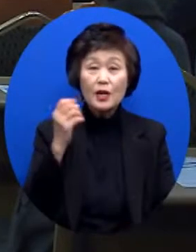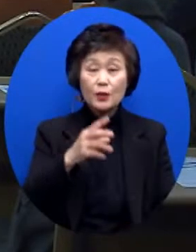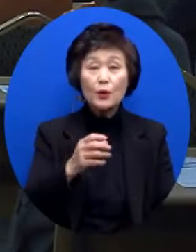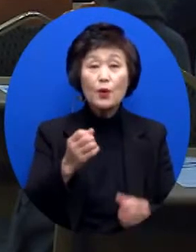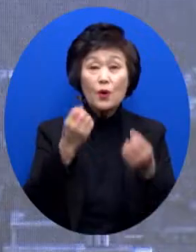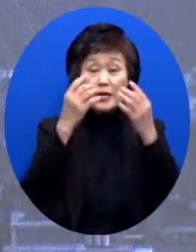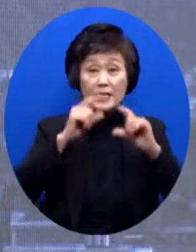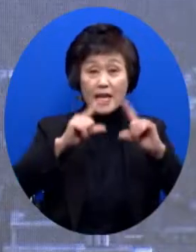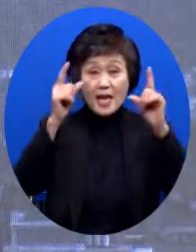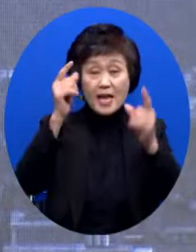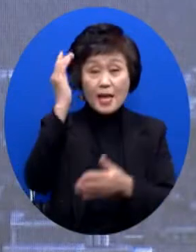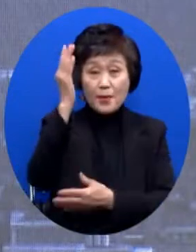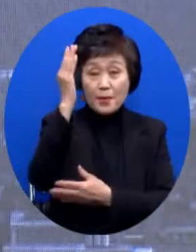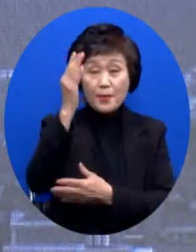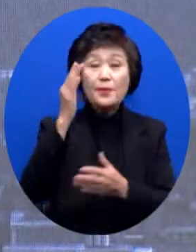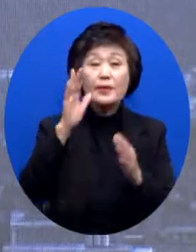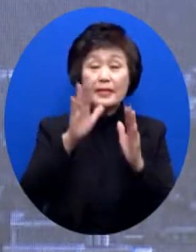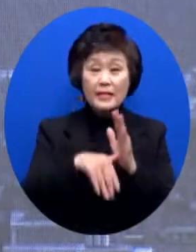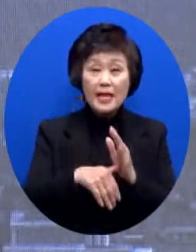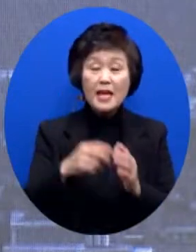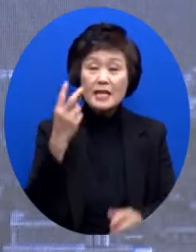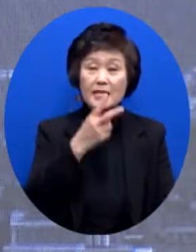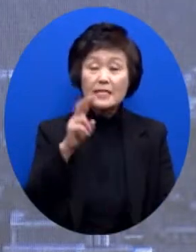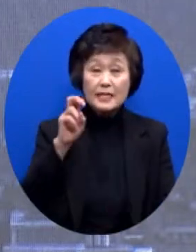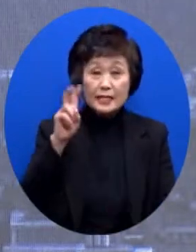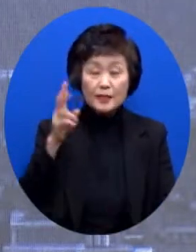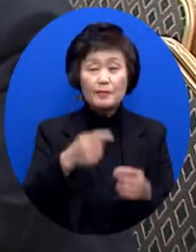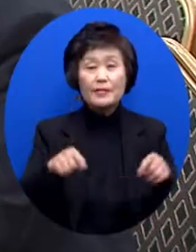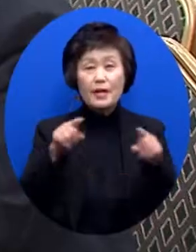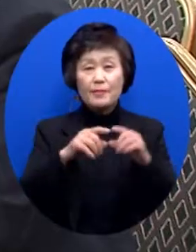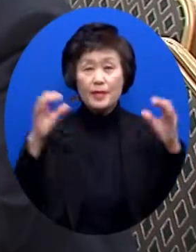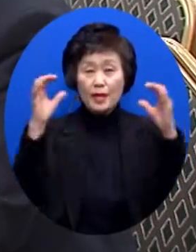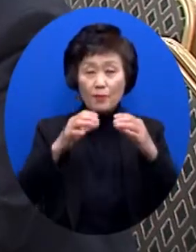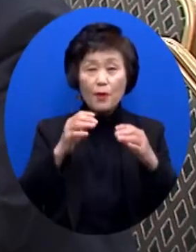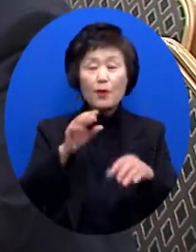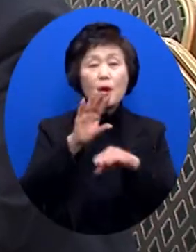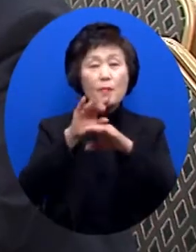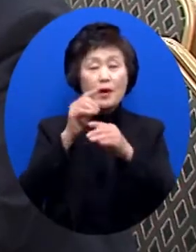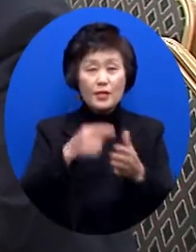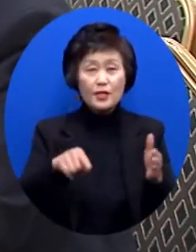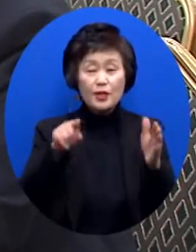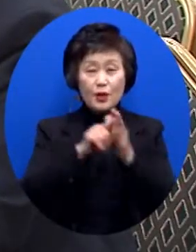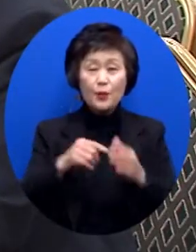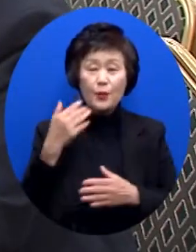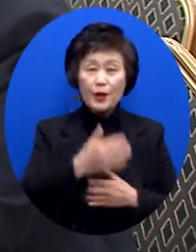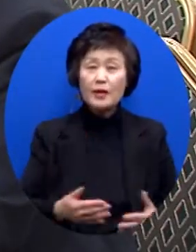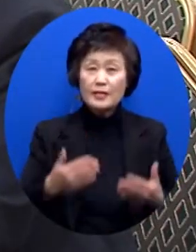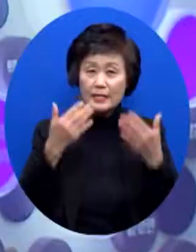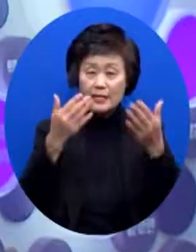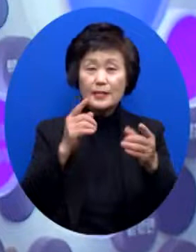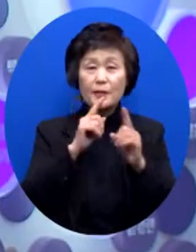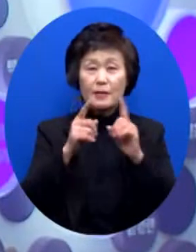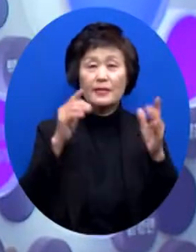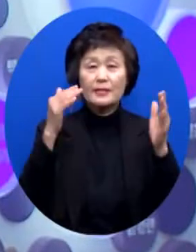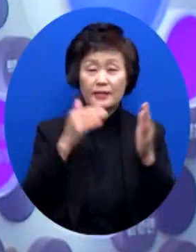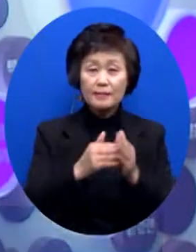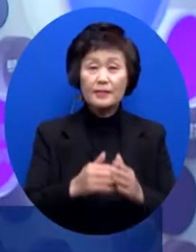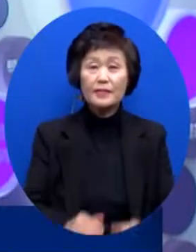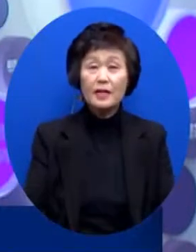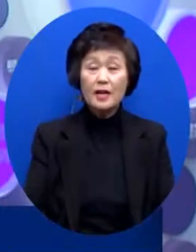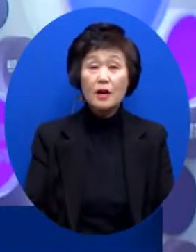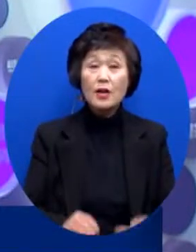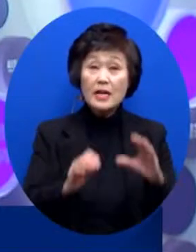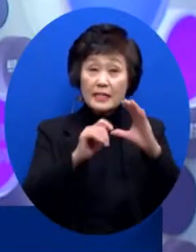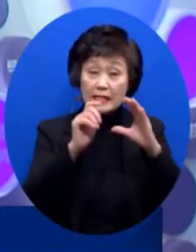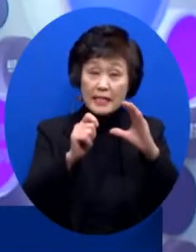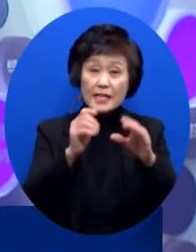신년사에서 2022년 한해 함께 모여 기도하고 방송을 위해 헌신하자고 강조했습니다. 우리가 CTS